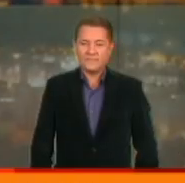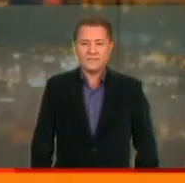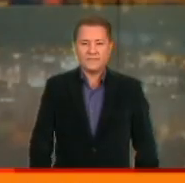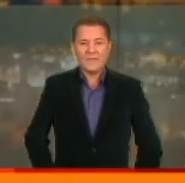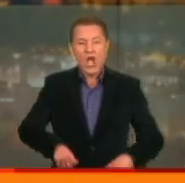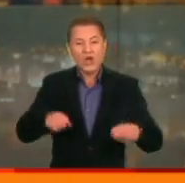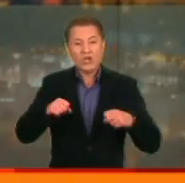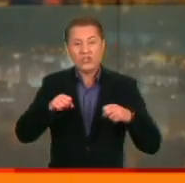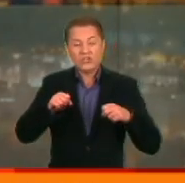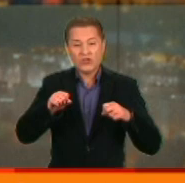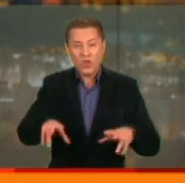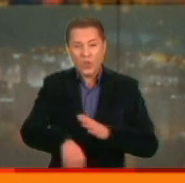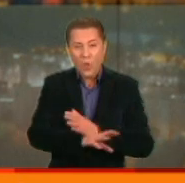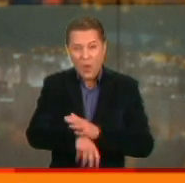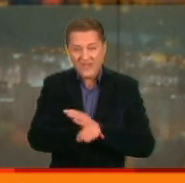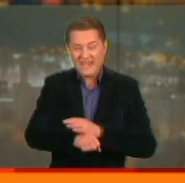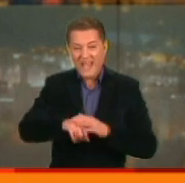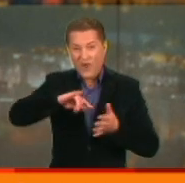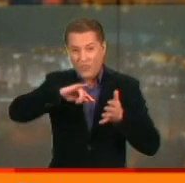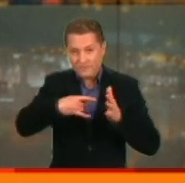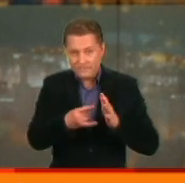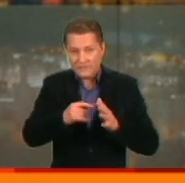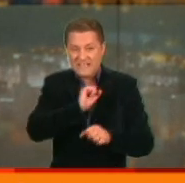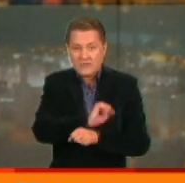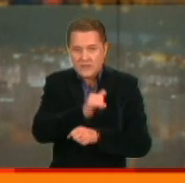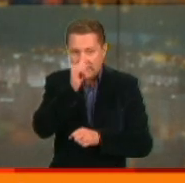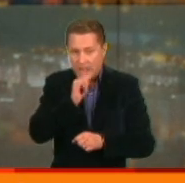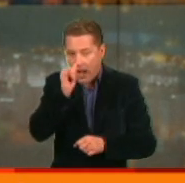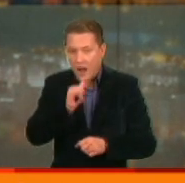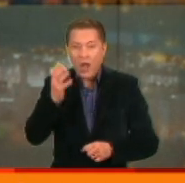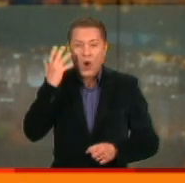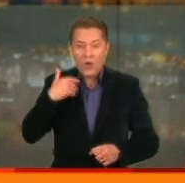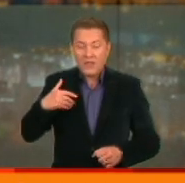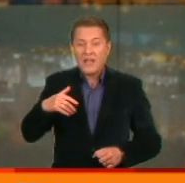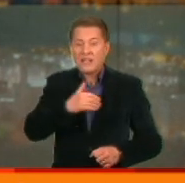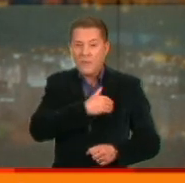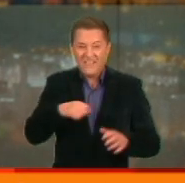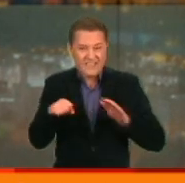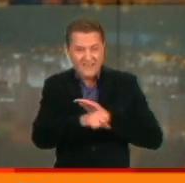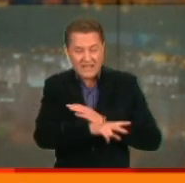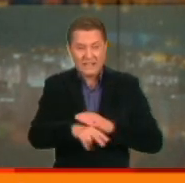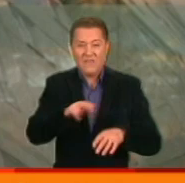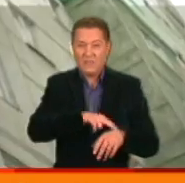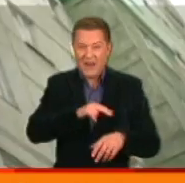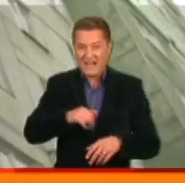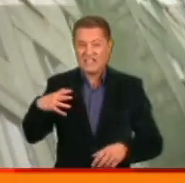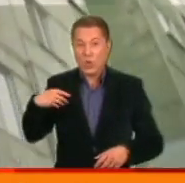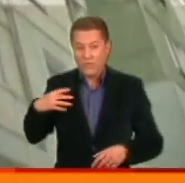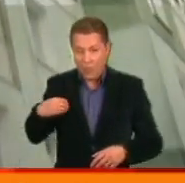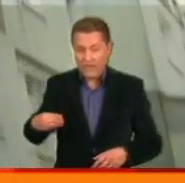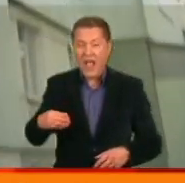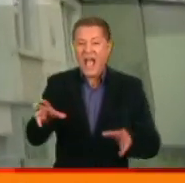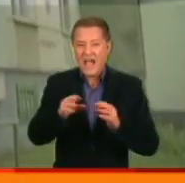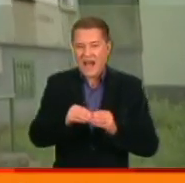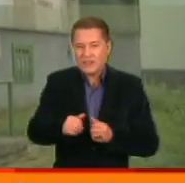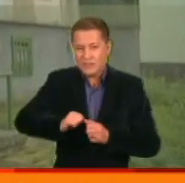Злодій у вікні у Львові крадій застряг у невеличкому вентиляційному віконці, коли намагався втекти від поліції. Разом із поплічником